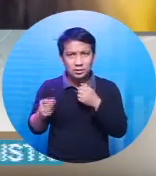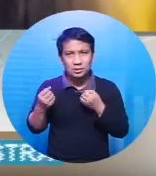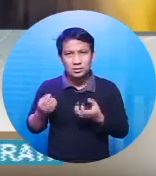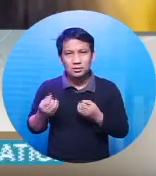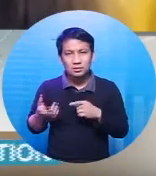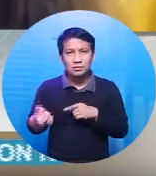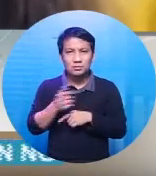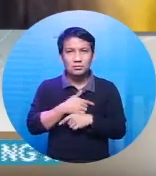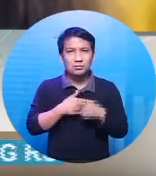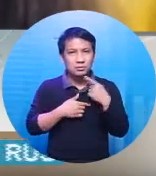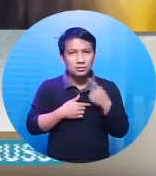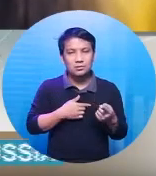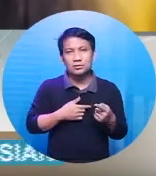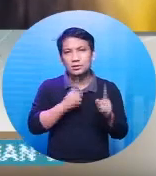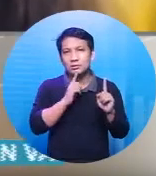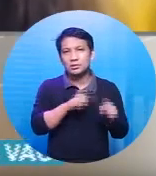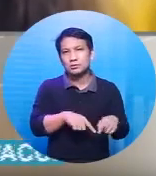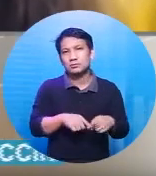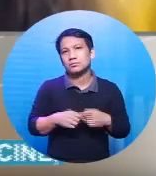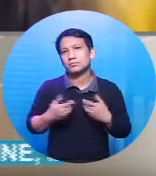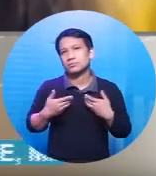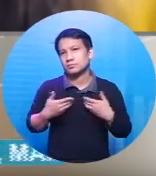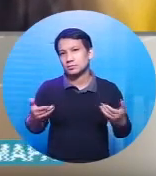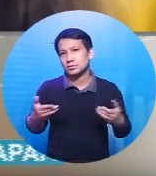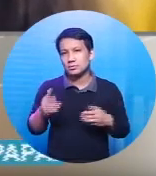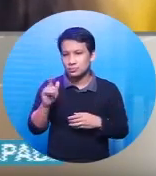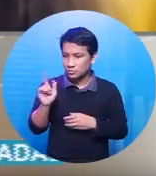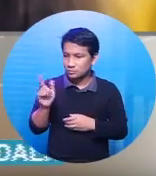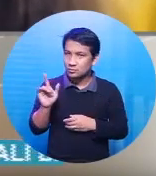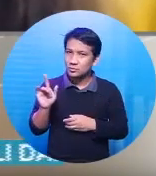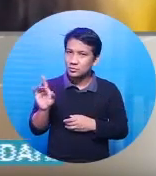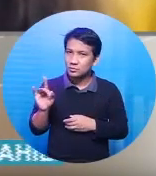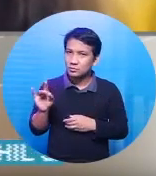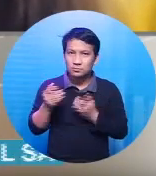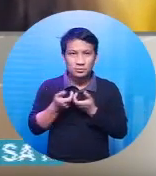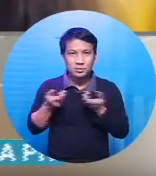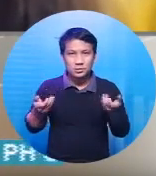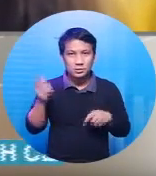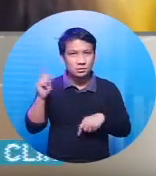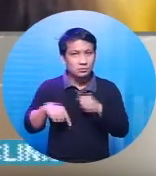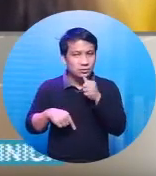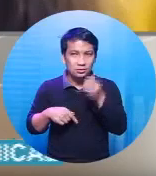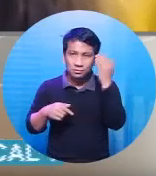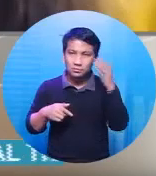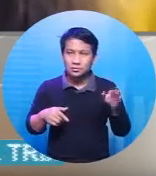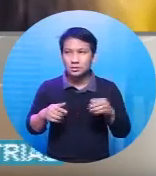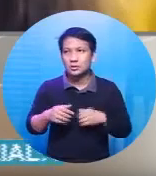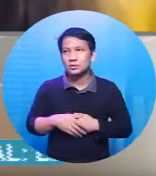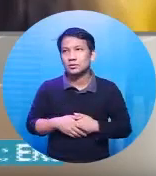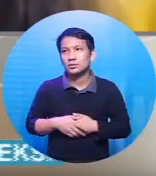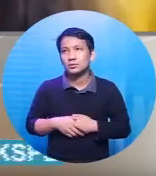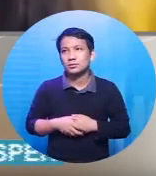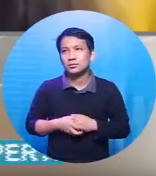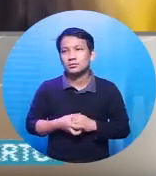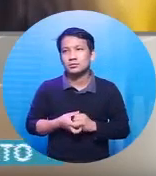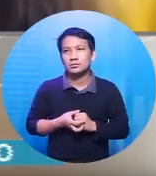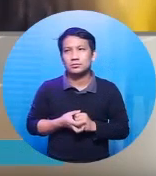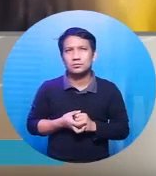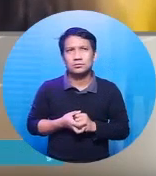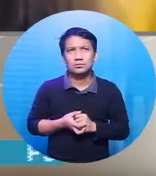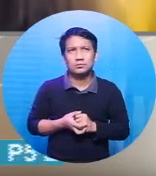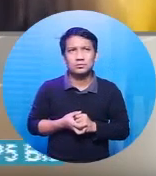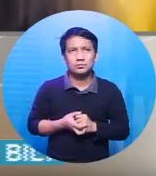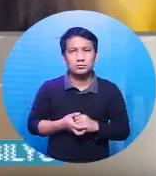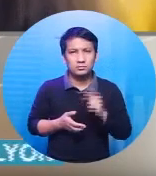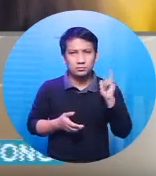meron pa sa akin kasi dumating na report na nagpalaglag siya by 2018. Pero hindi pa naman sila nung anak ko noon. Okay. Ah, kasi may mga nagsabi